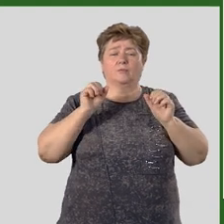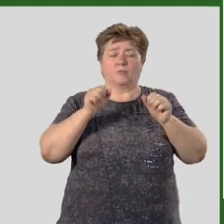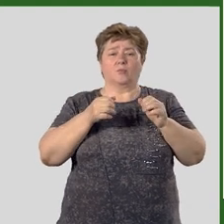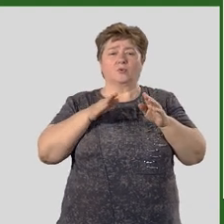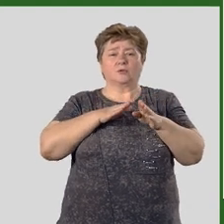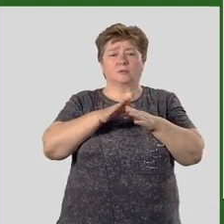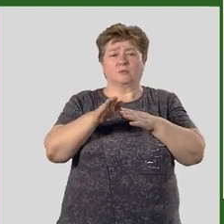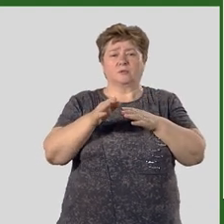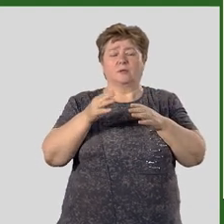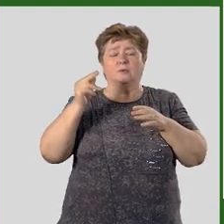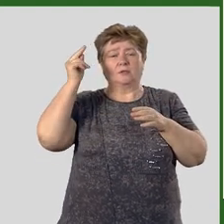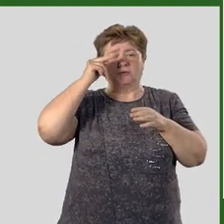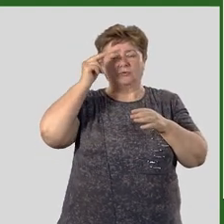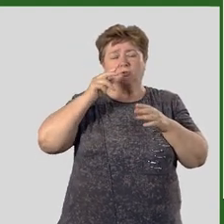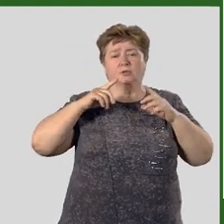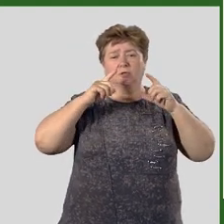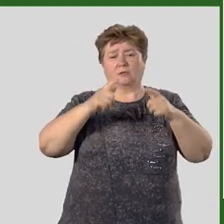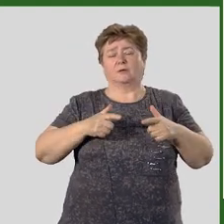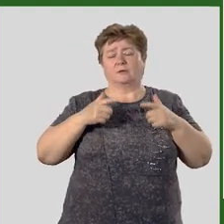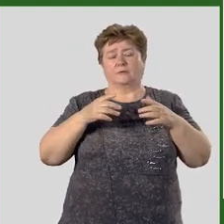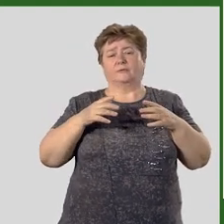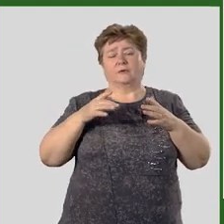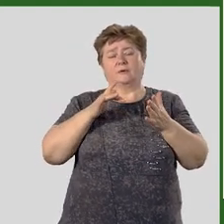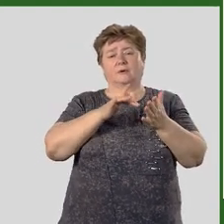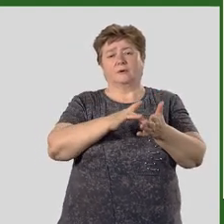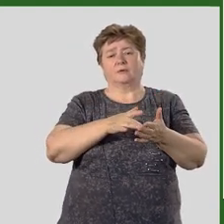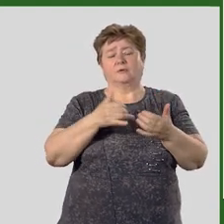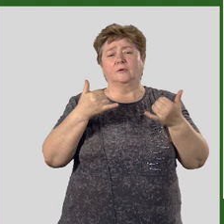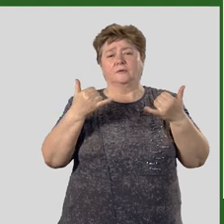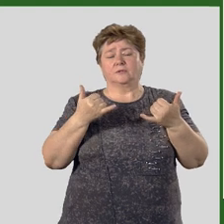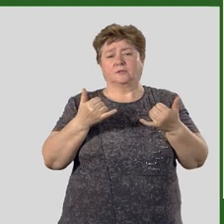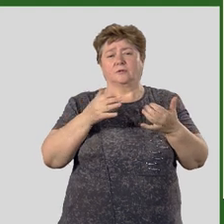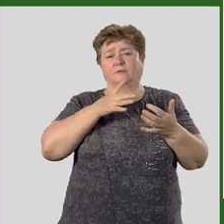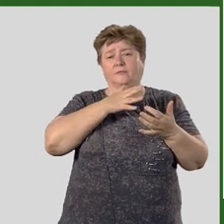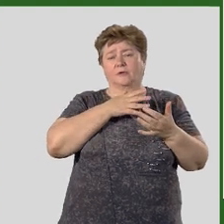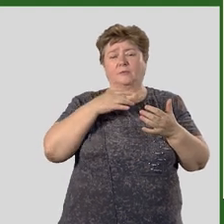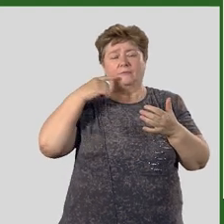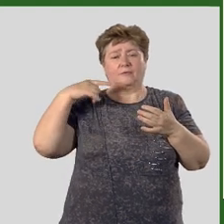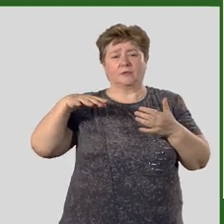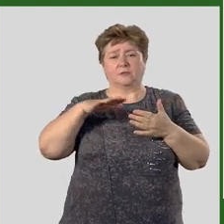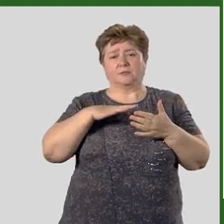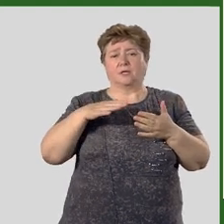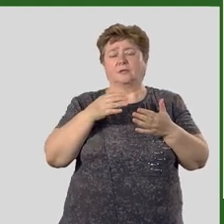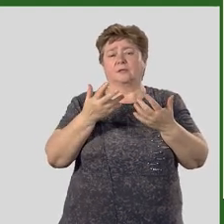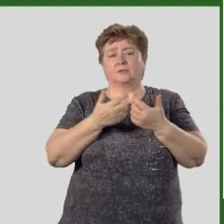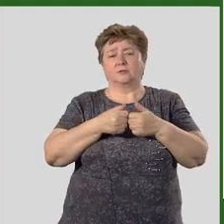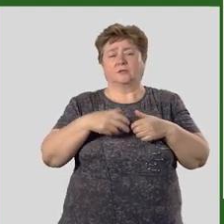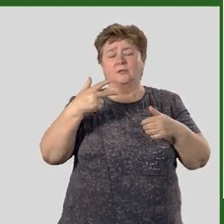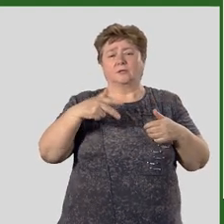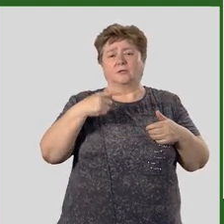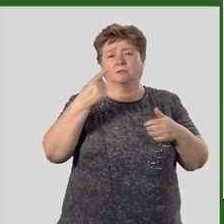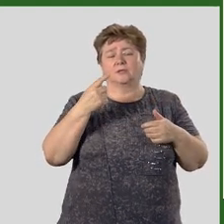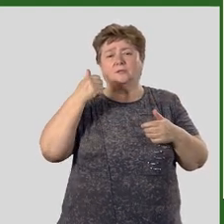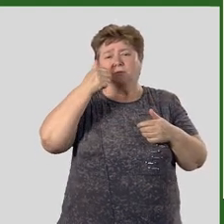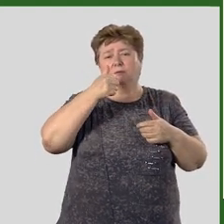можно использовать при изучении географии городов. В настоящее время в Кыргызстане насчитывается